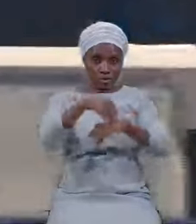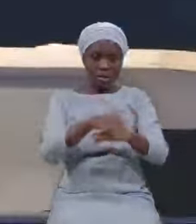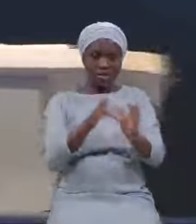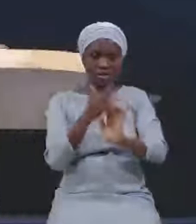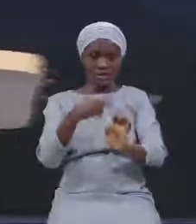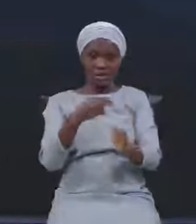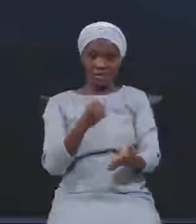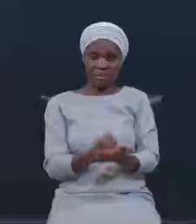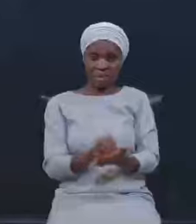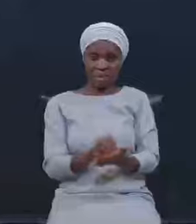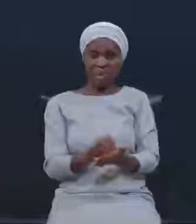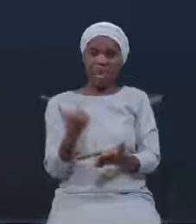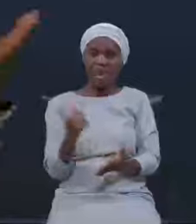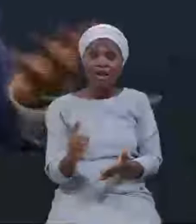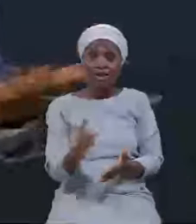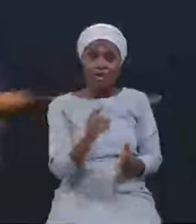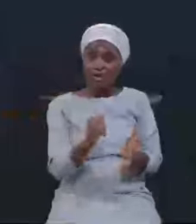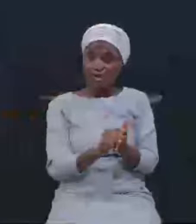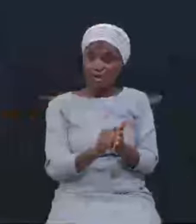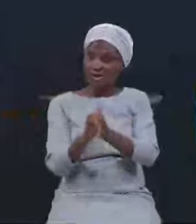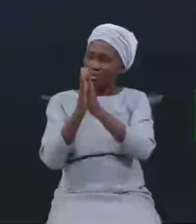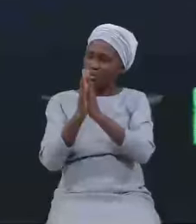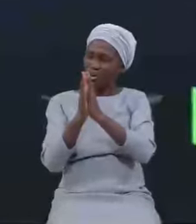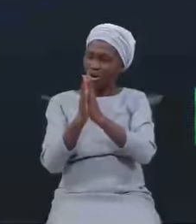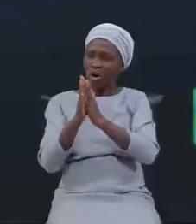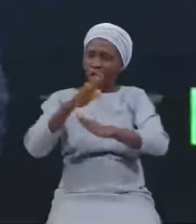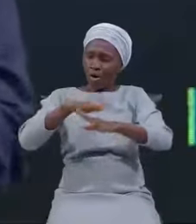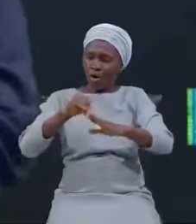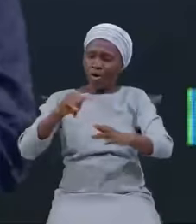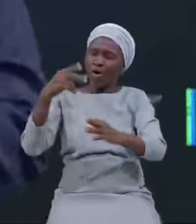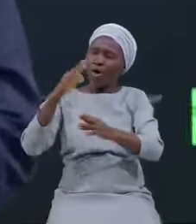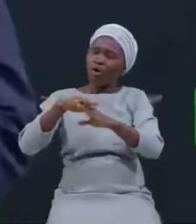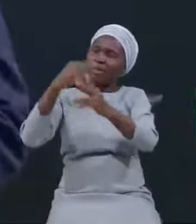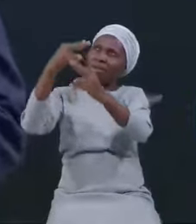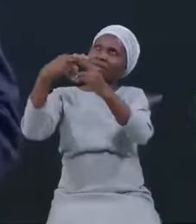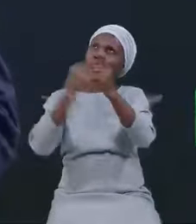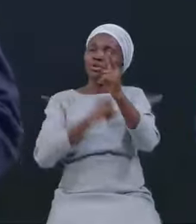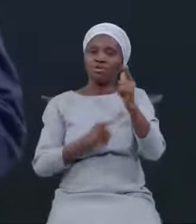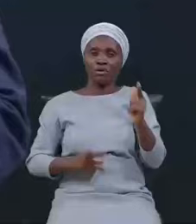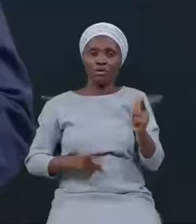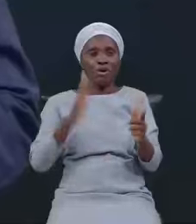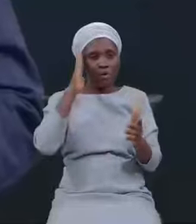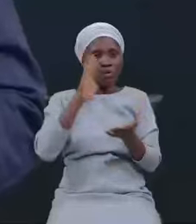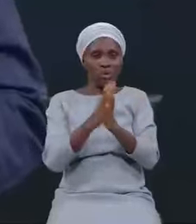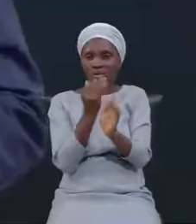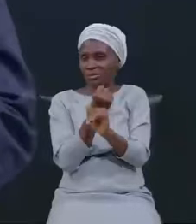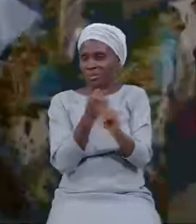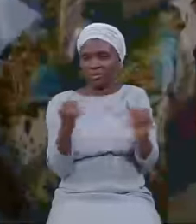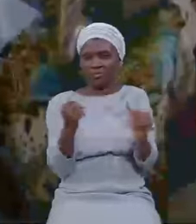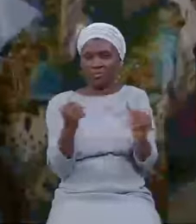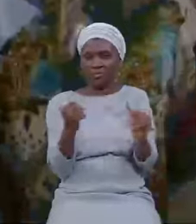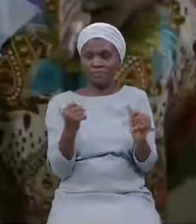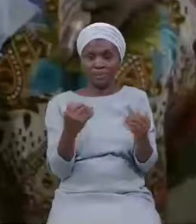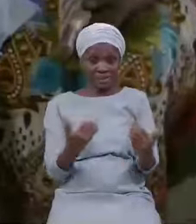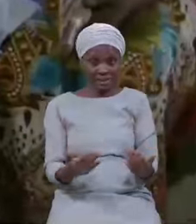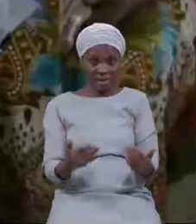invoquera le nom du Seigneur sera sauvé. Ce soir, c'est ta soirée. J'ai dit ce